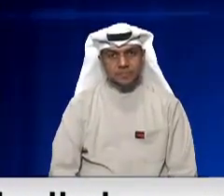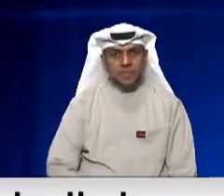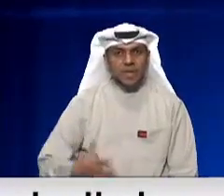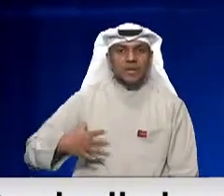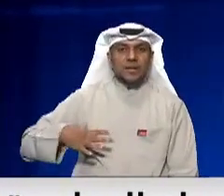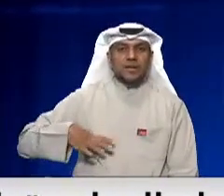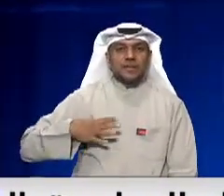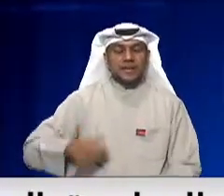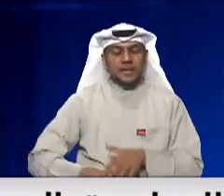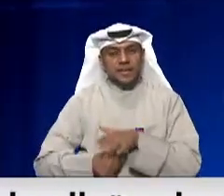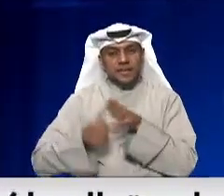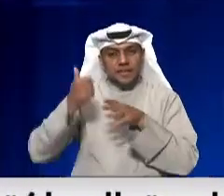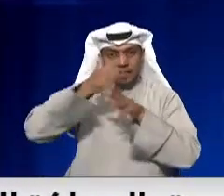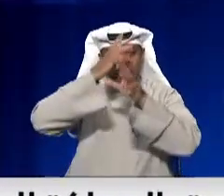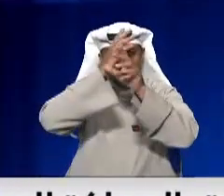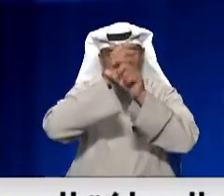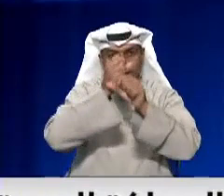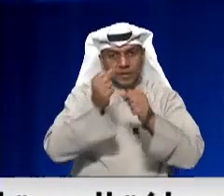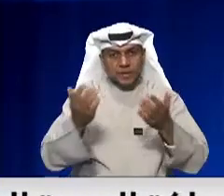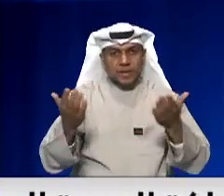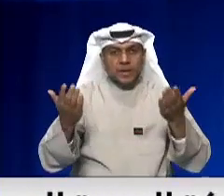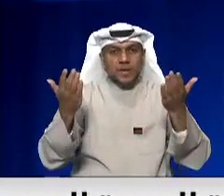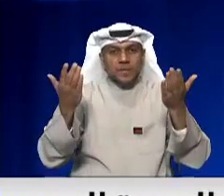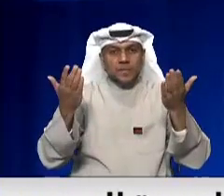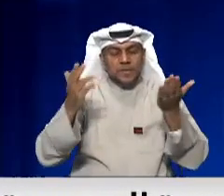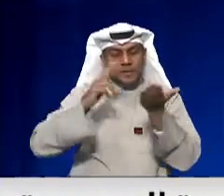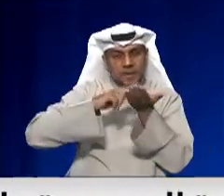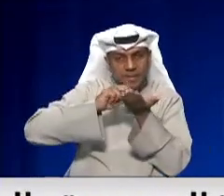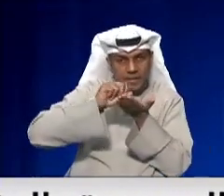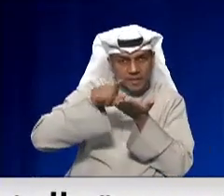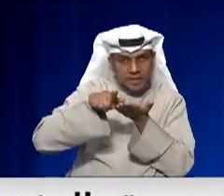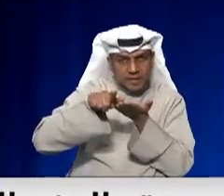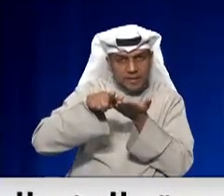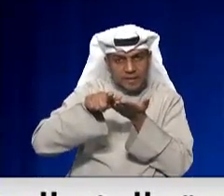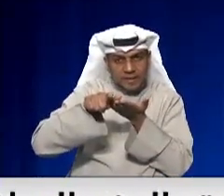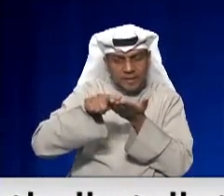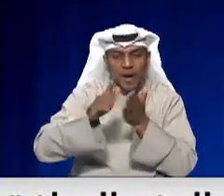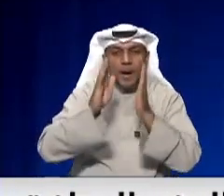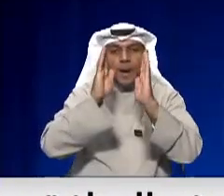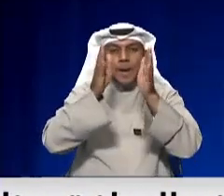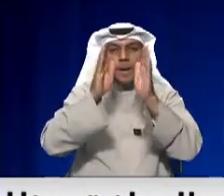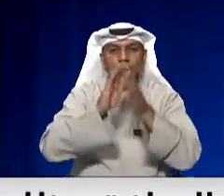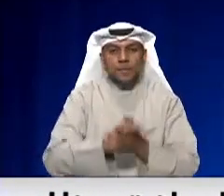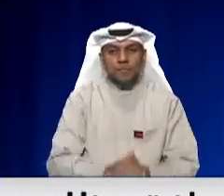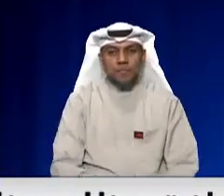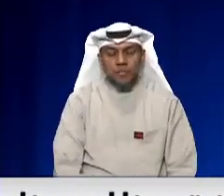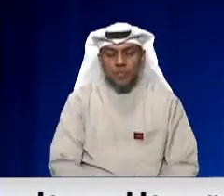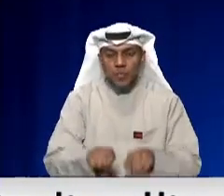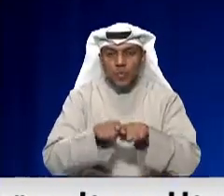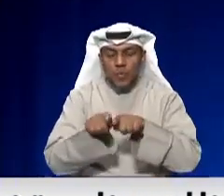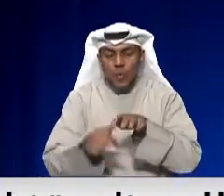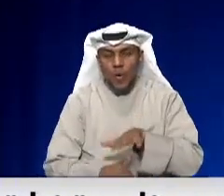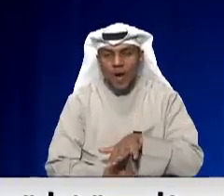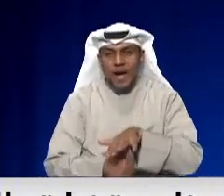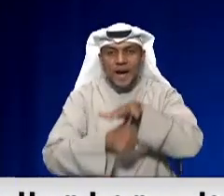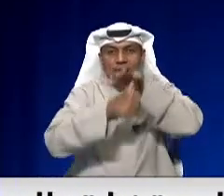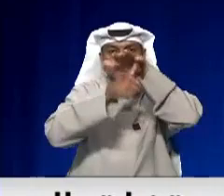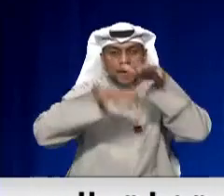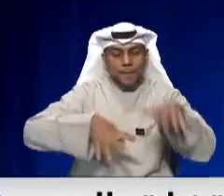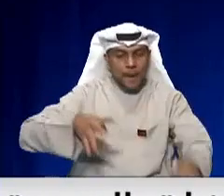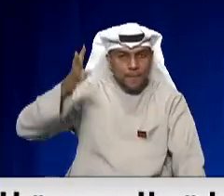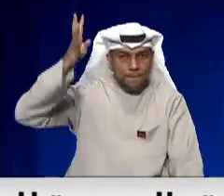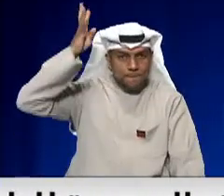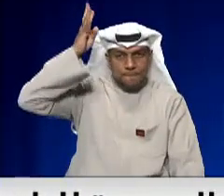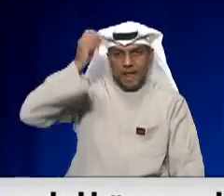وبعث سموه العهد الشيخ مشعل الاحمد الجابر الصباح حفظه الله ببرقيه تهنئه الى اخيه صاحب الجلاله الملك حمد بن